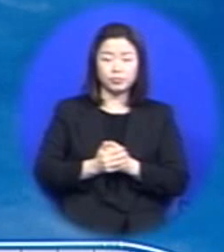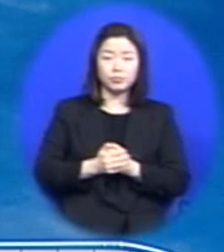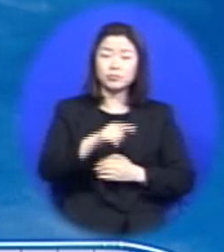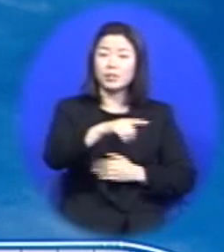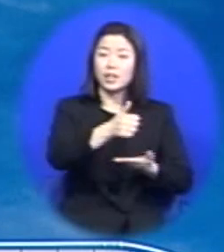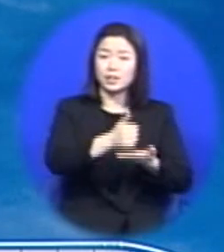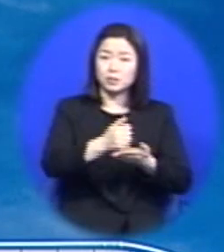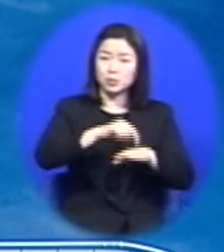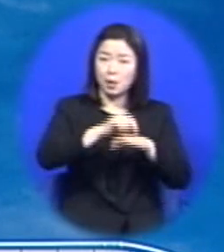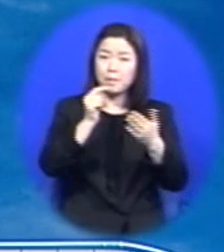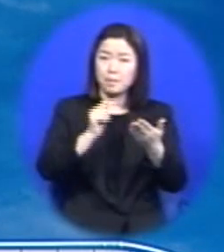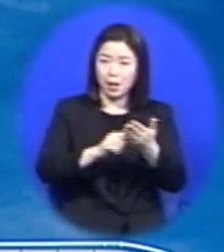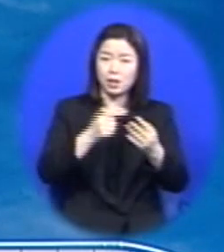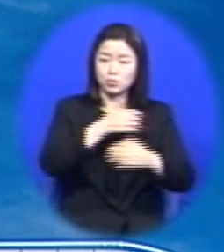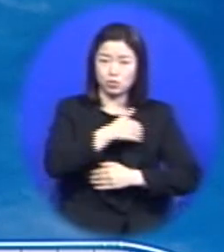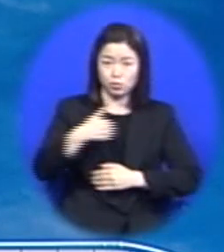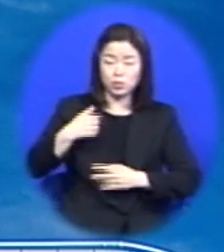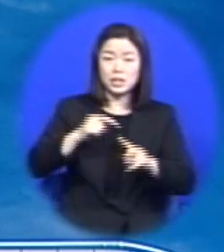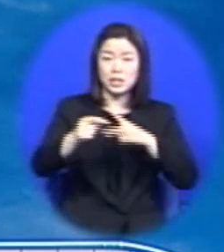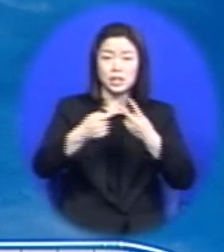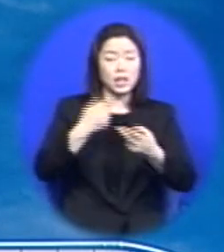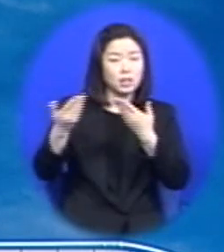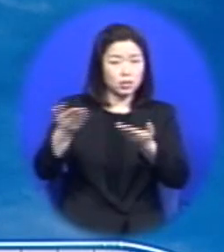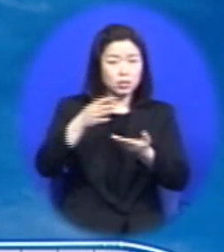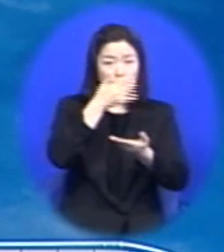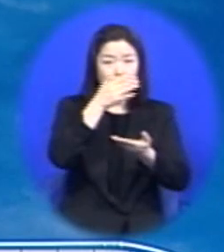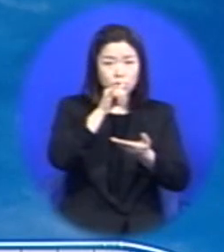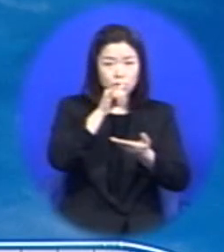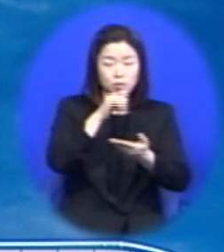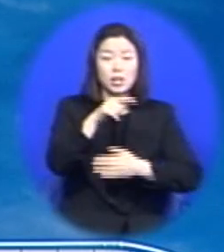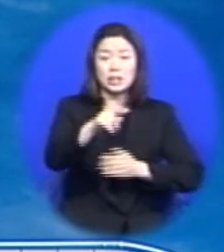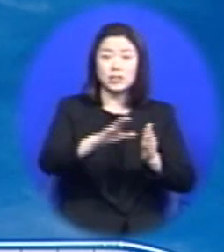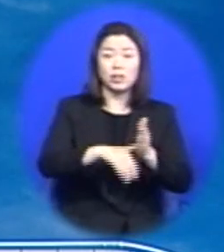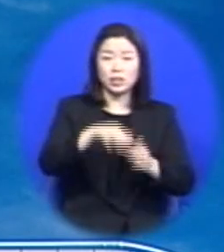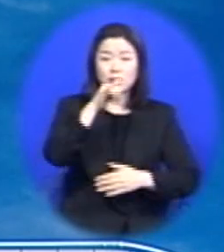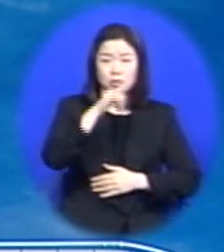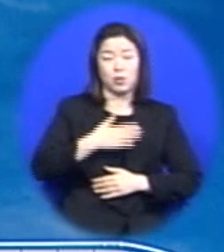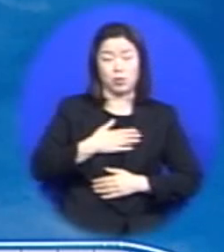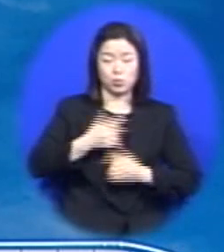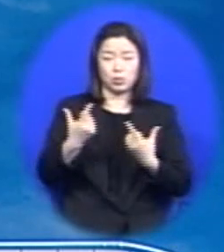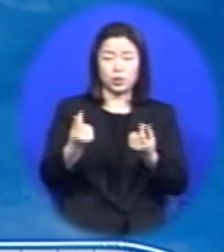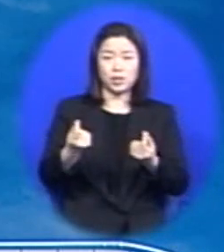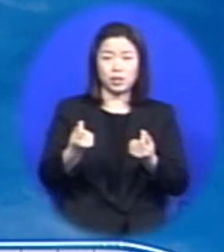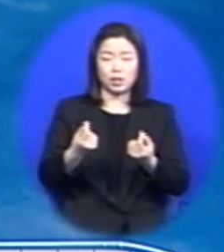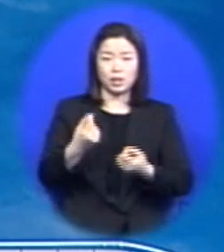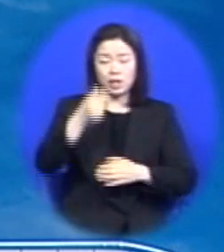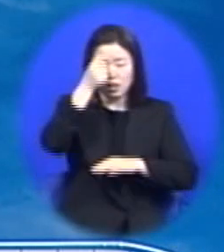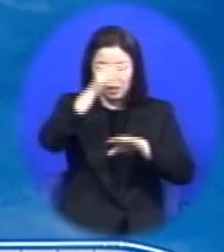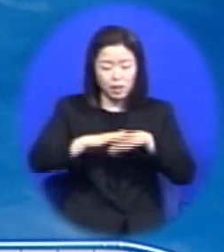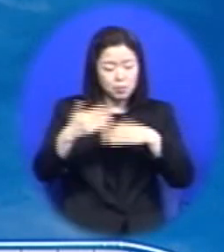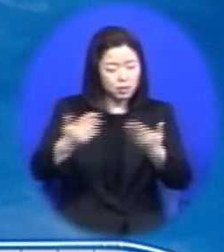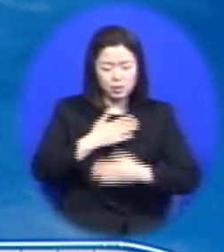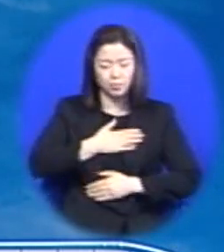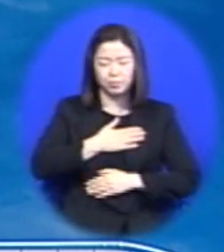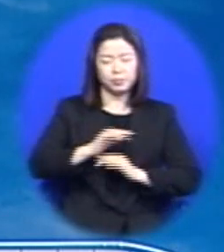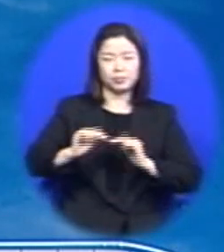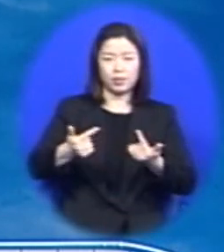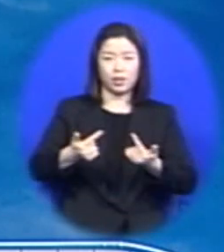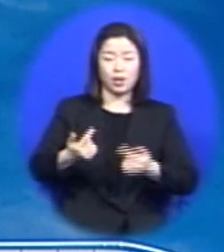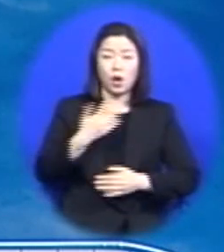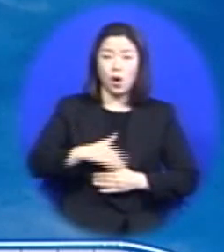그분의 심정을 충분히 이해할 수 있겠어요. 그럴 때가 있거든요. 저도 예배 드릴 기분이 아니에요. 몸이